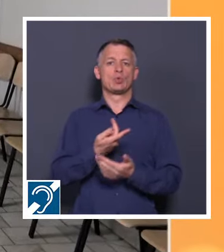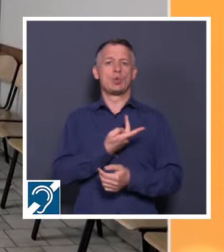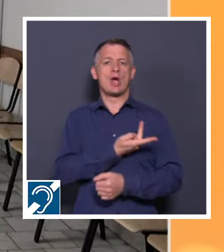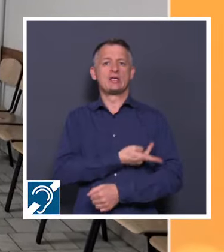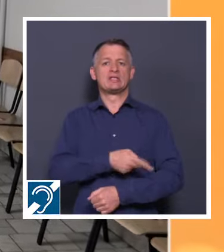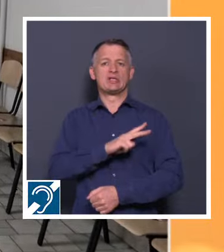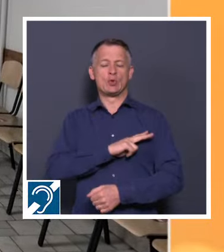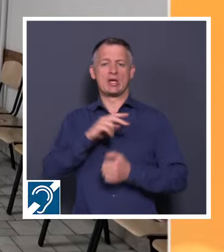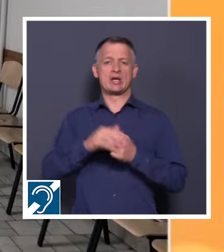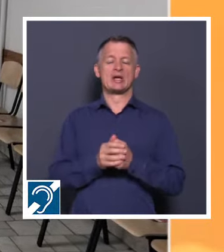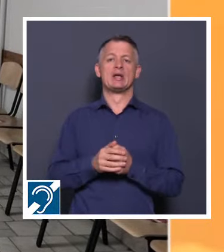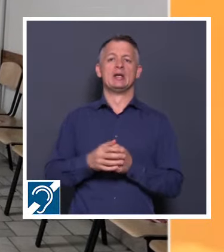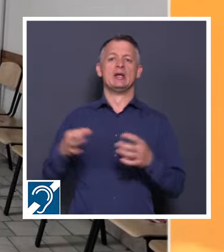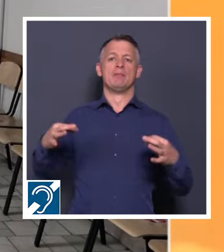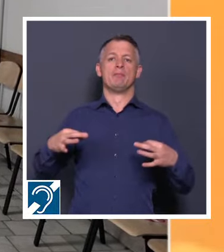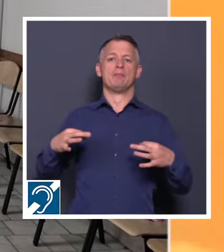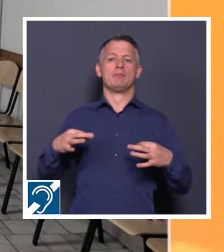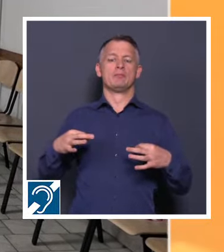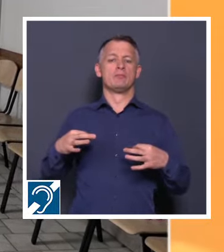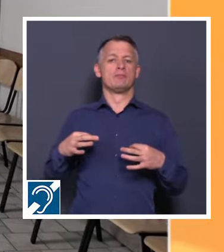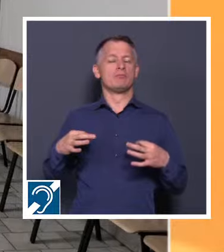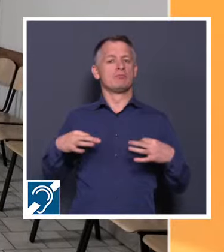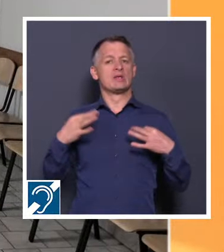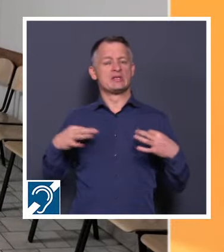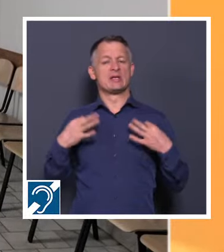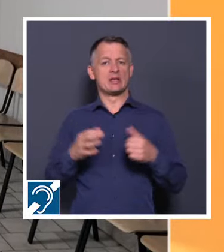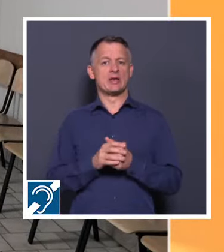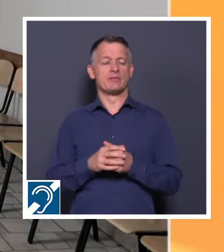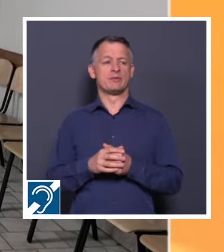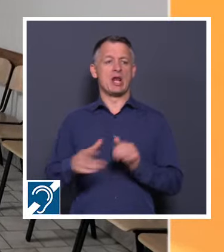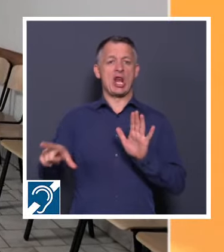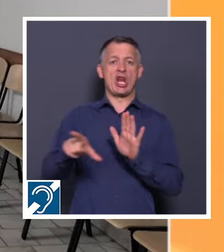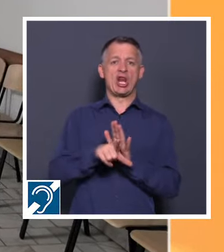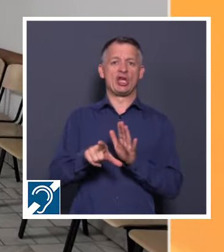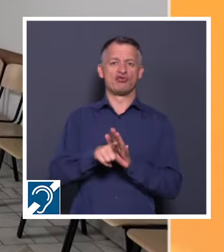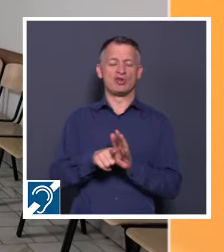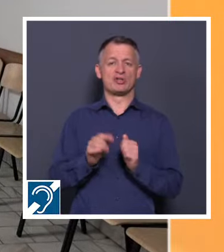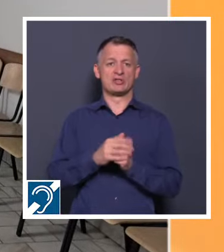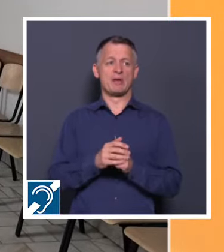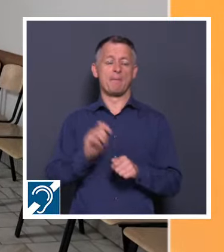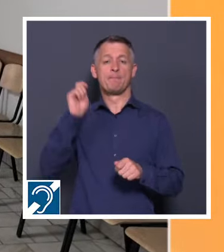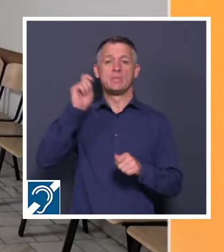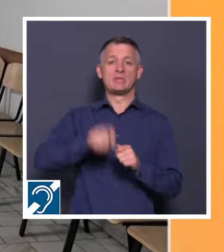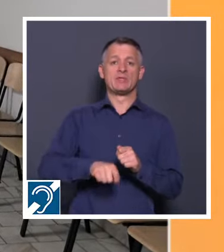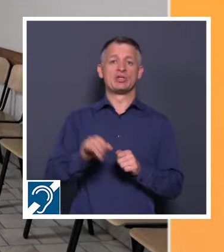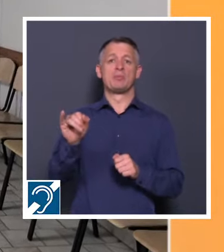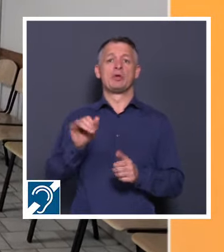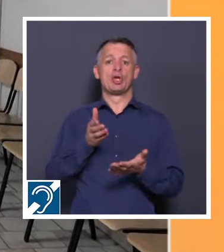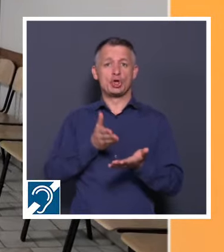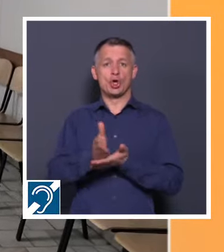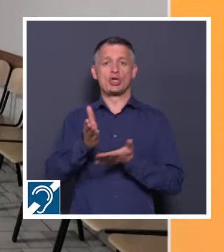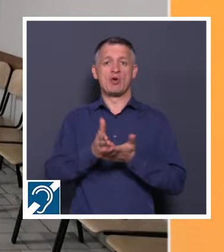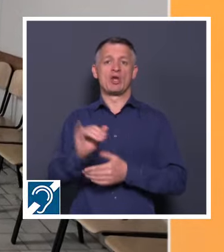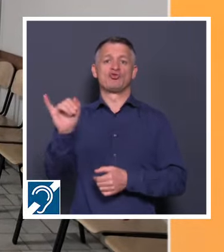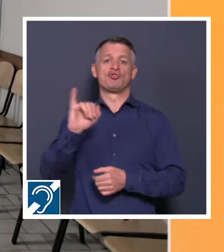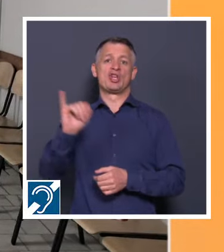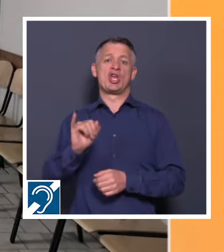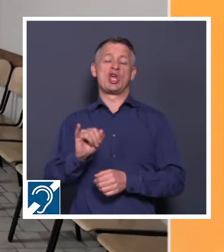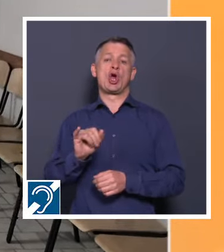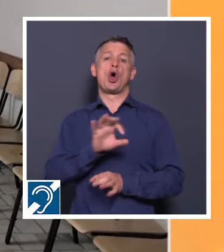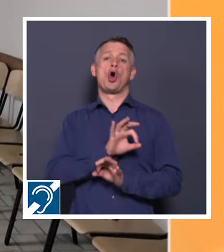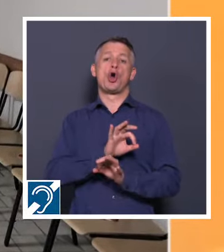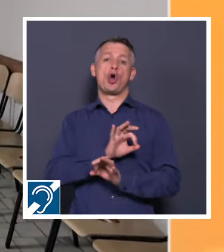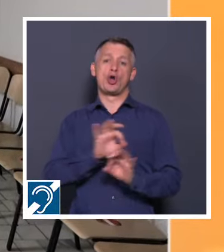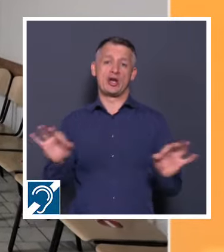medicale. Legislația este reactivă și pedepsește întotdeauna pe cei corecți, cei care